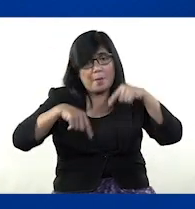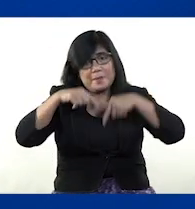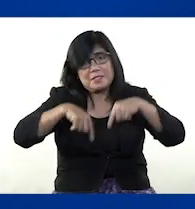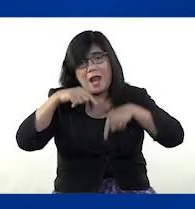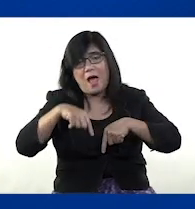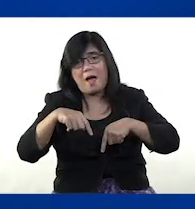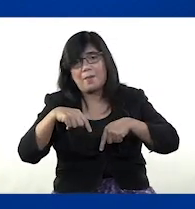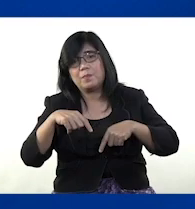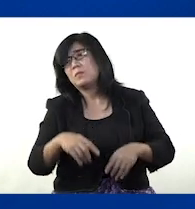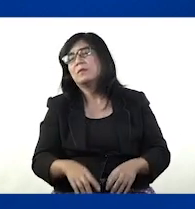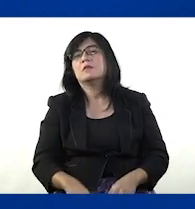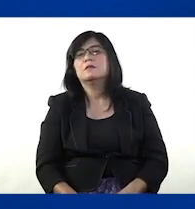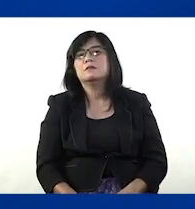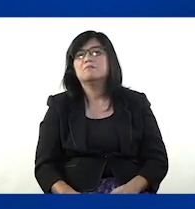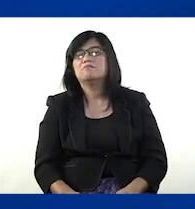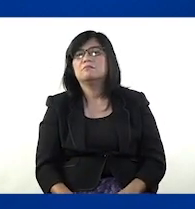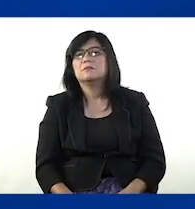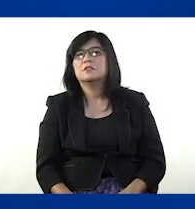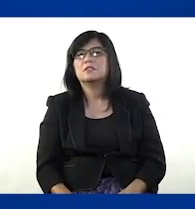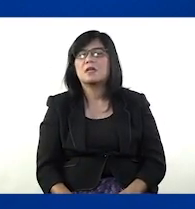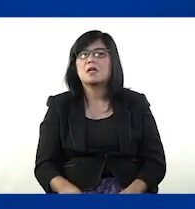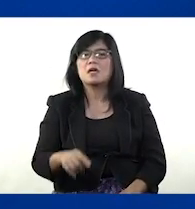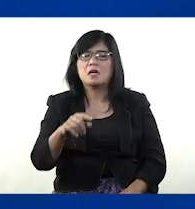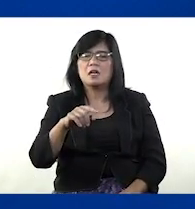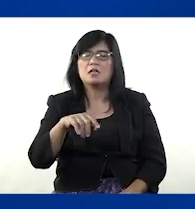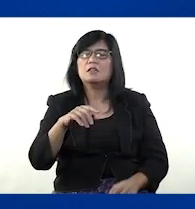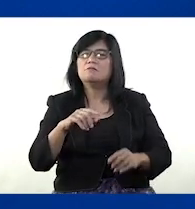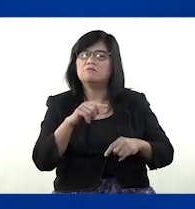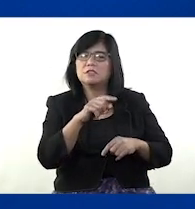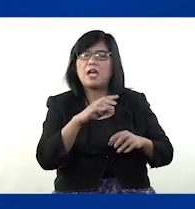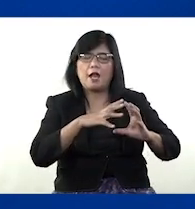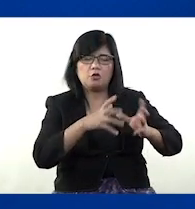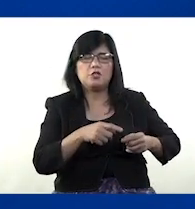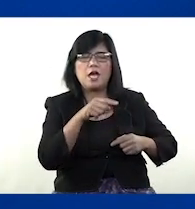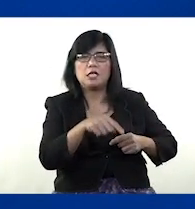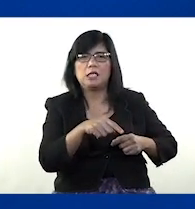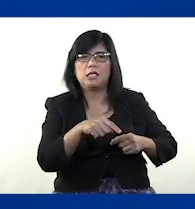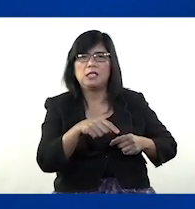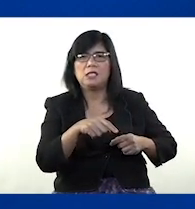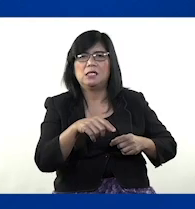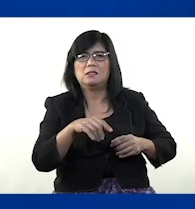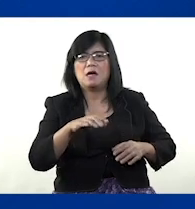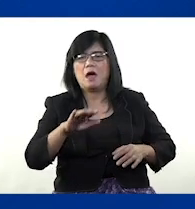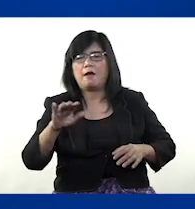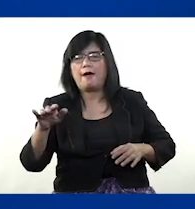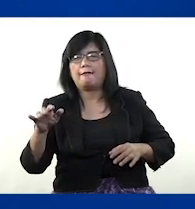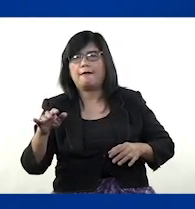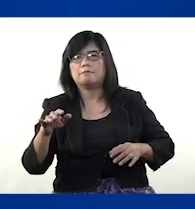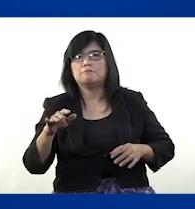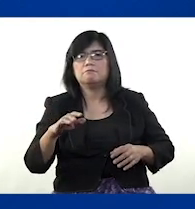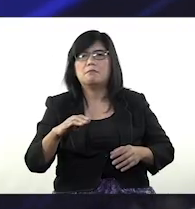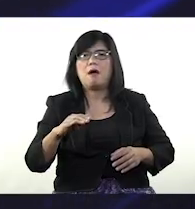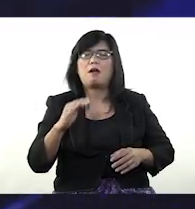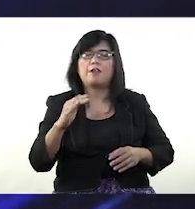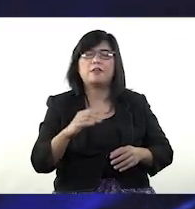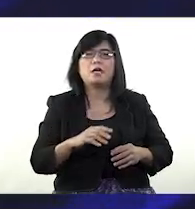jelasnya posisinya di tengah-tengah angkatan yang bengkok hatinya yang saat ini Aini Hai ini yang bikin banyak